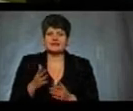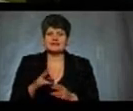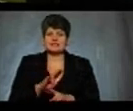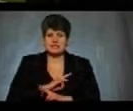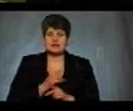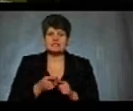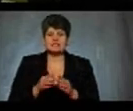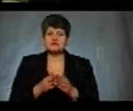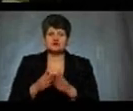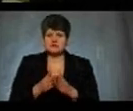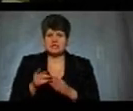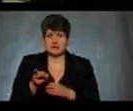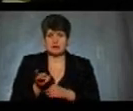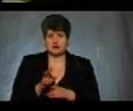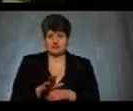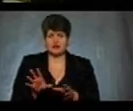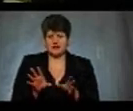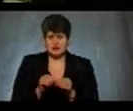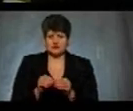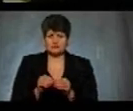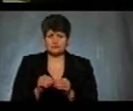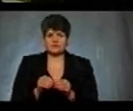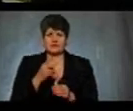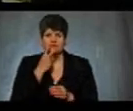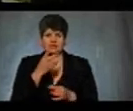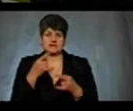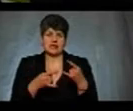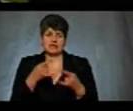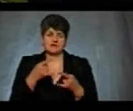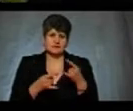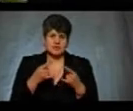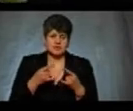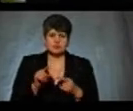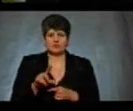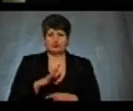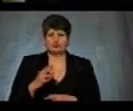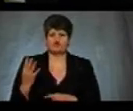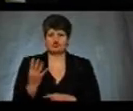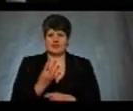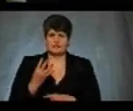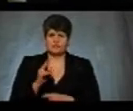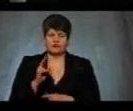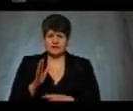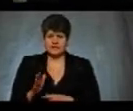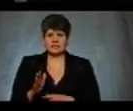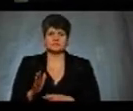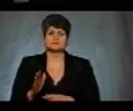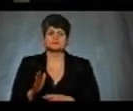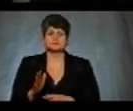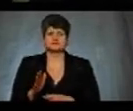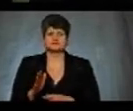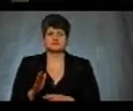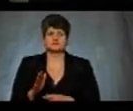сусід, який до нього прийшов. Вони разом дивилися телевізор, їх було четверо в квартирі,